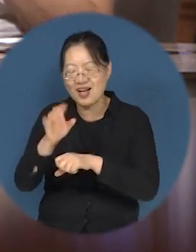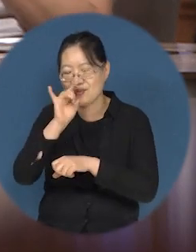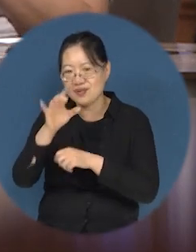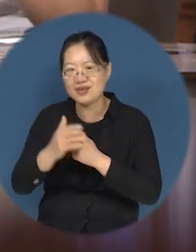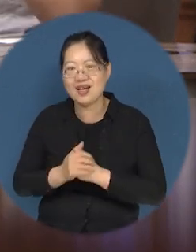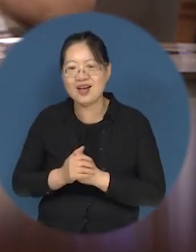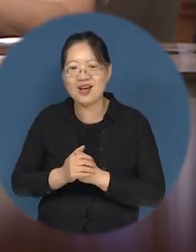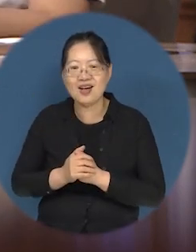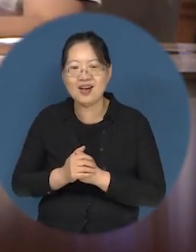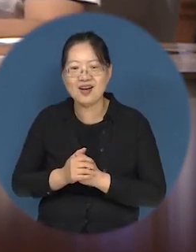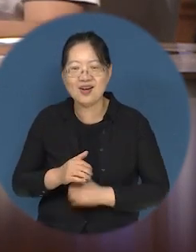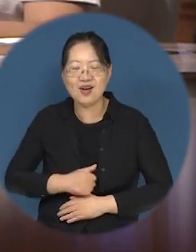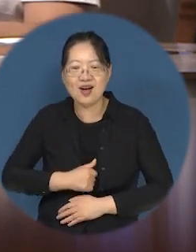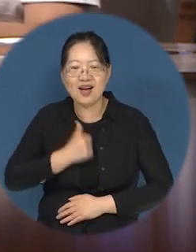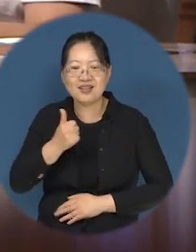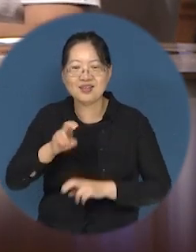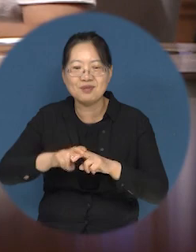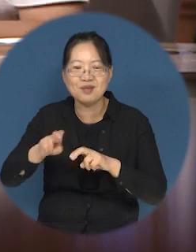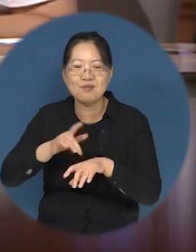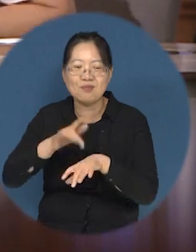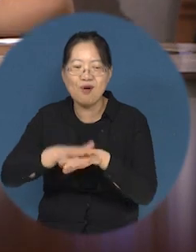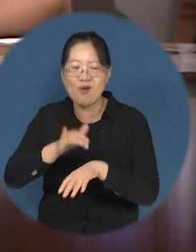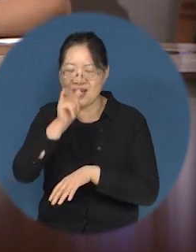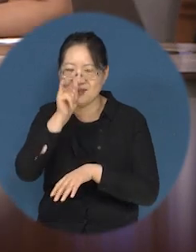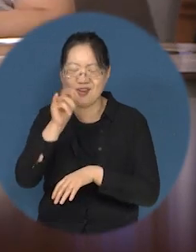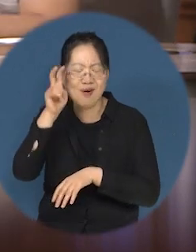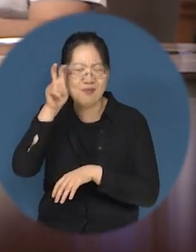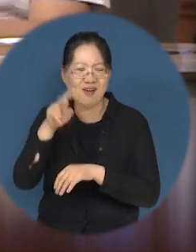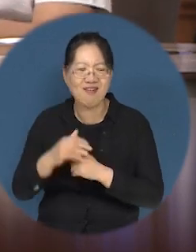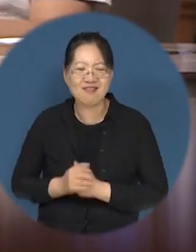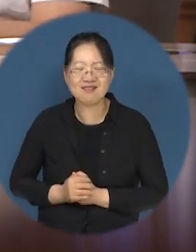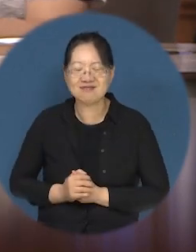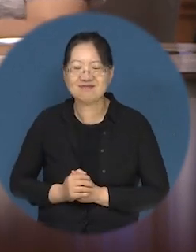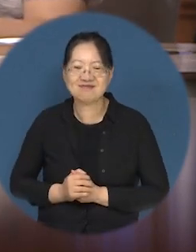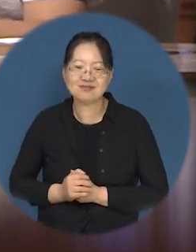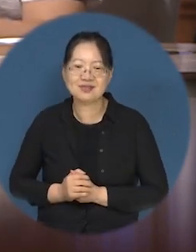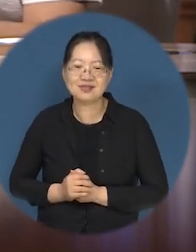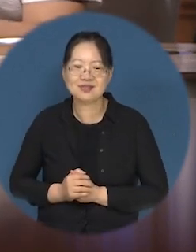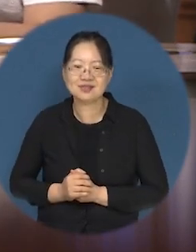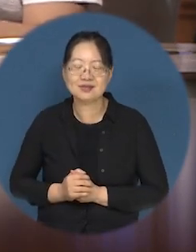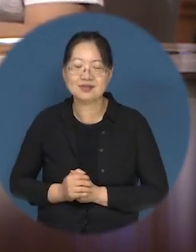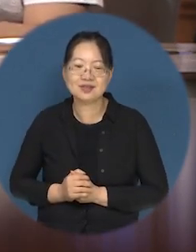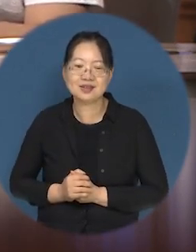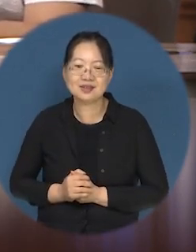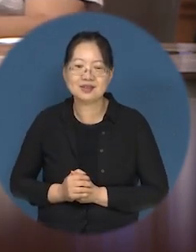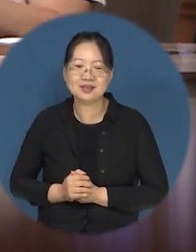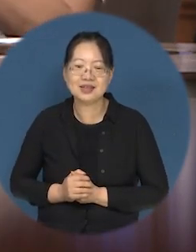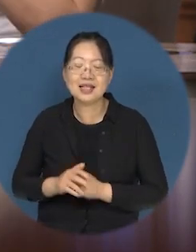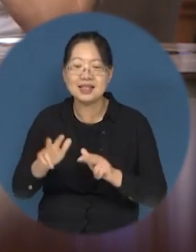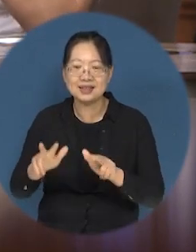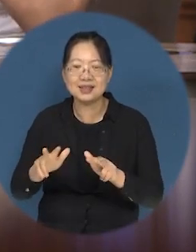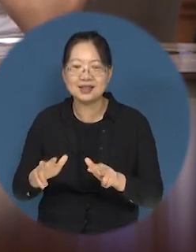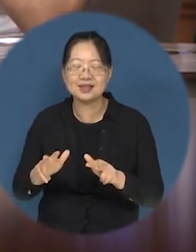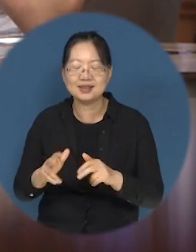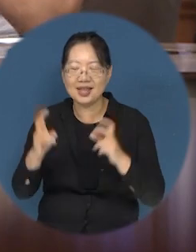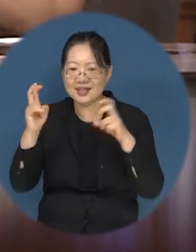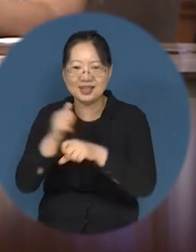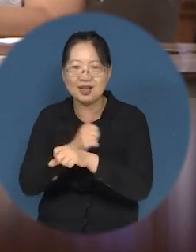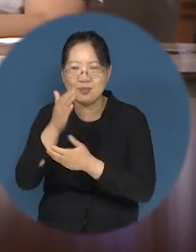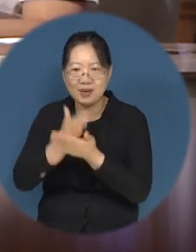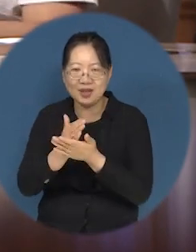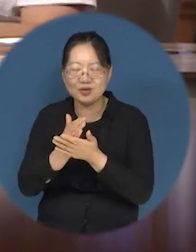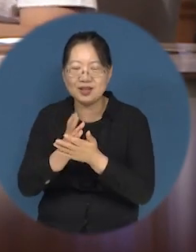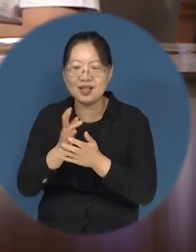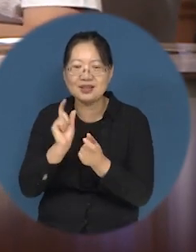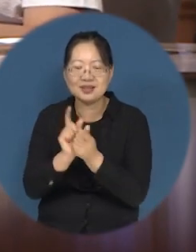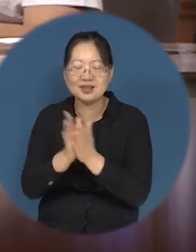다녀와서는 안 되겠다. 제가 이게 한번 화가 나면 그냥 그만두는 버릇이 좀 있나 봐요. 예, 그래서 사실은 아 이제는 안 되겠다. 알겠어요. 이제 창업을